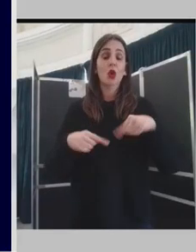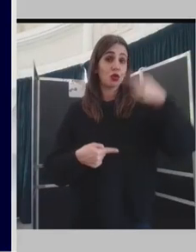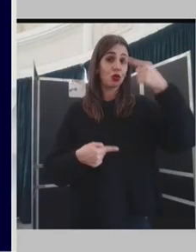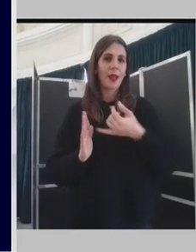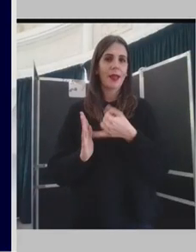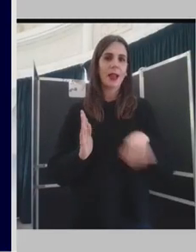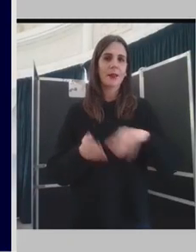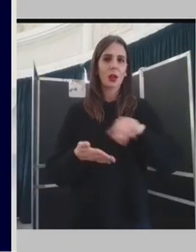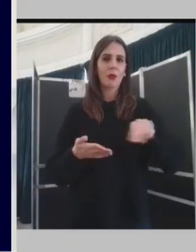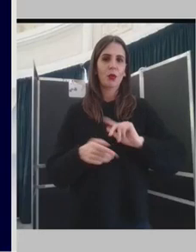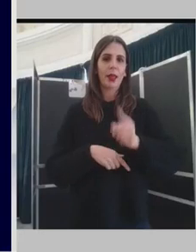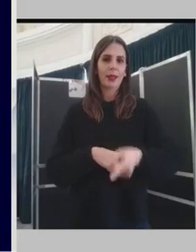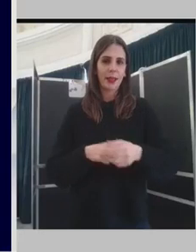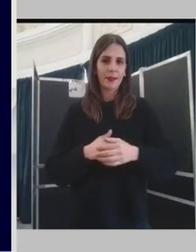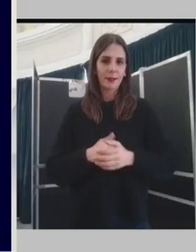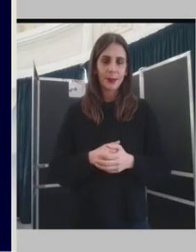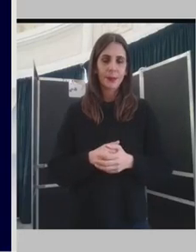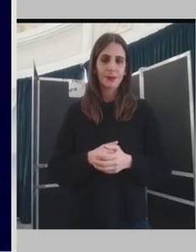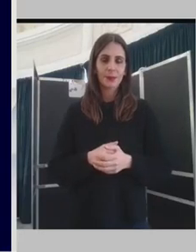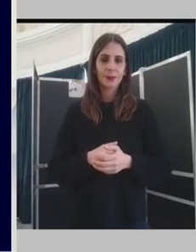giornata.